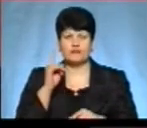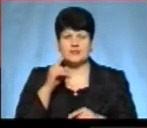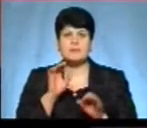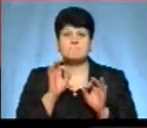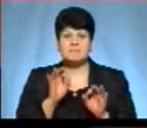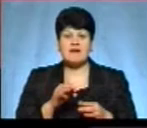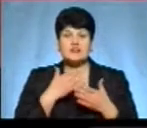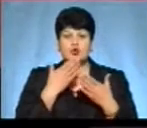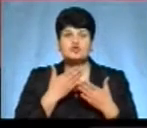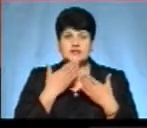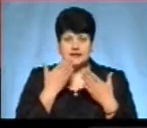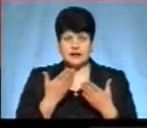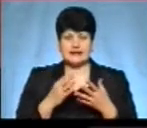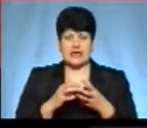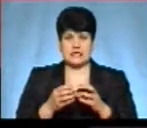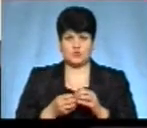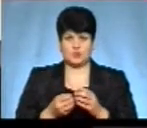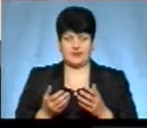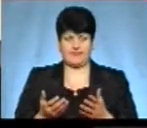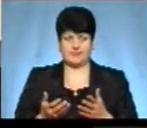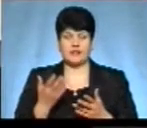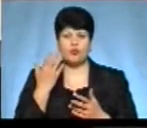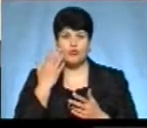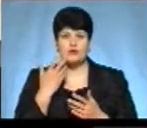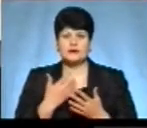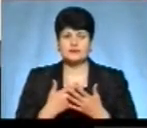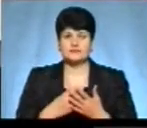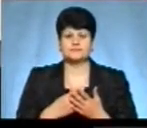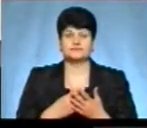читати результати соцдосліджень. Так? Тобто, коли, відповідно,